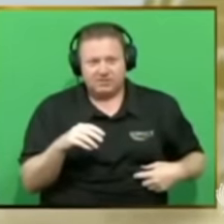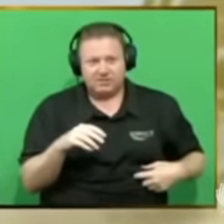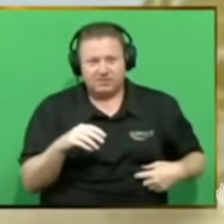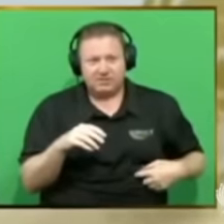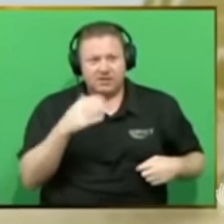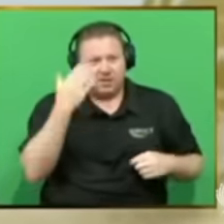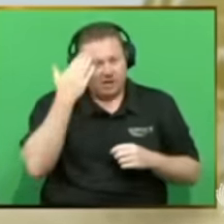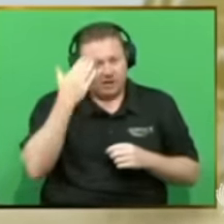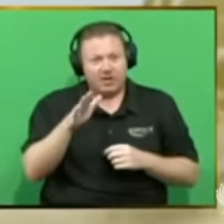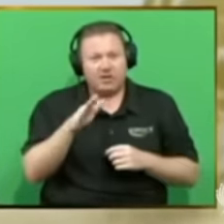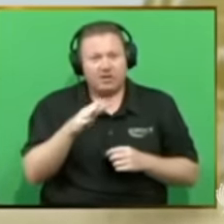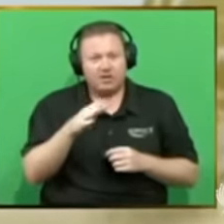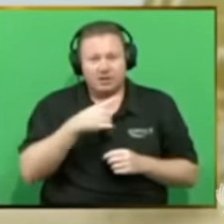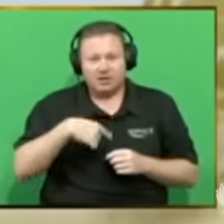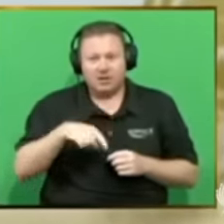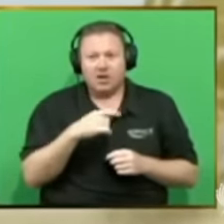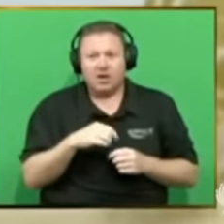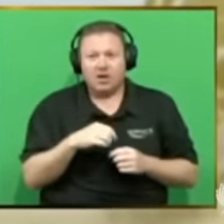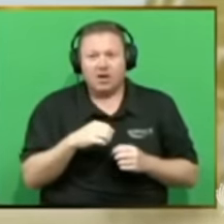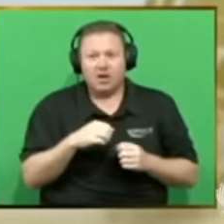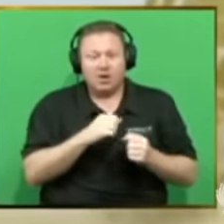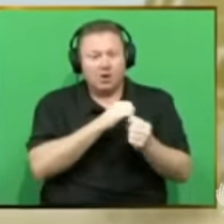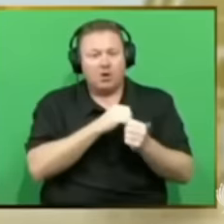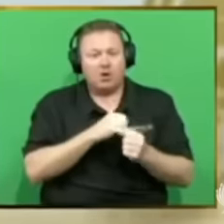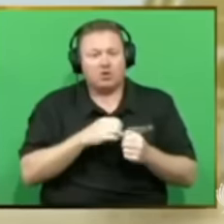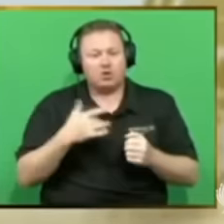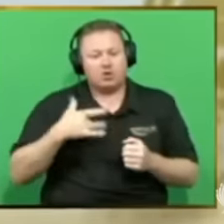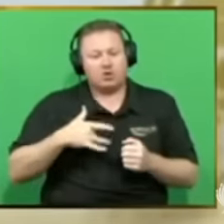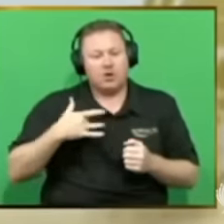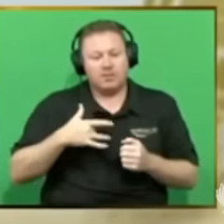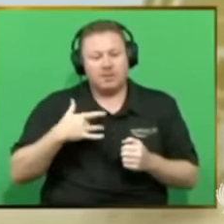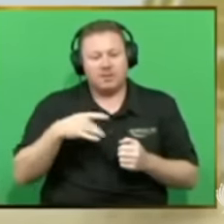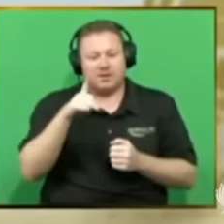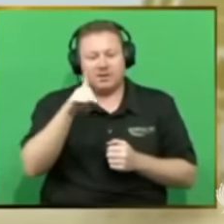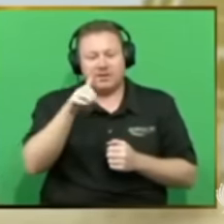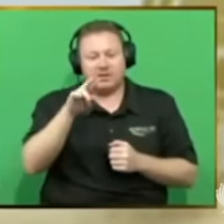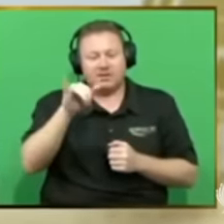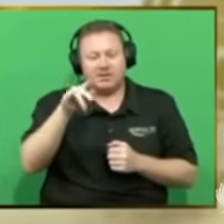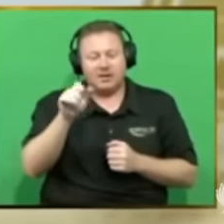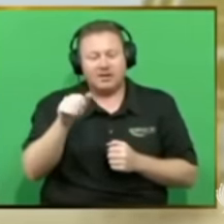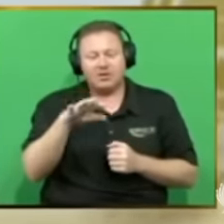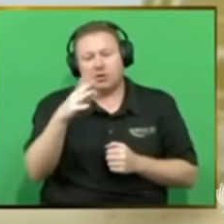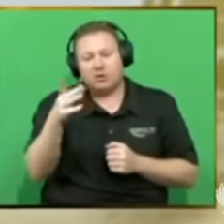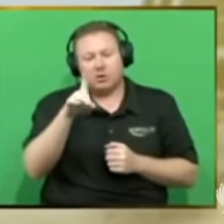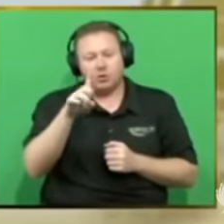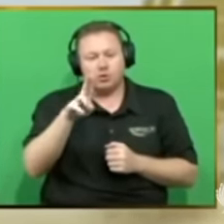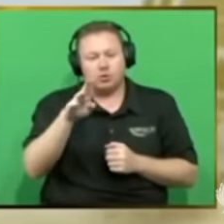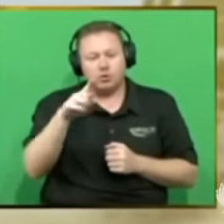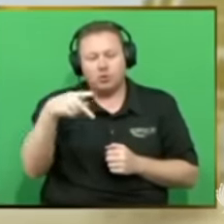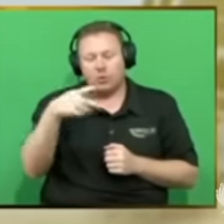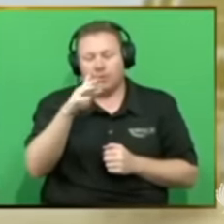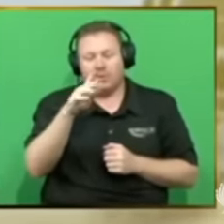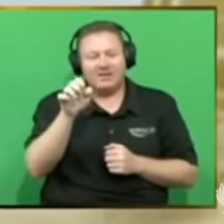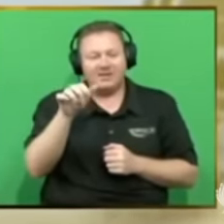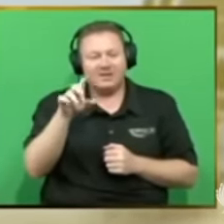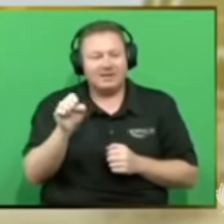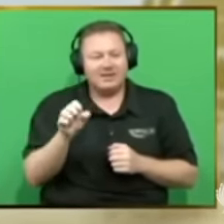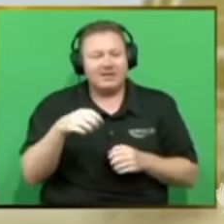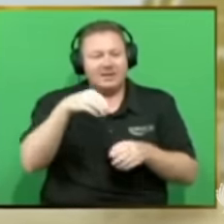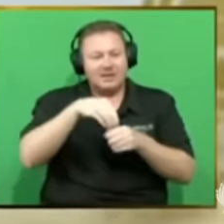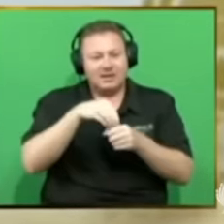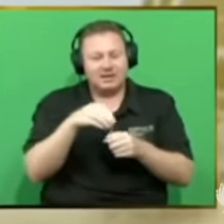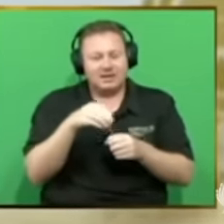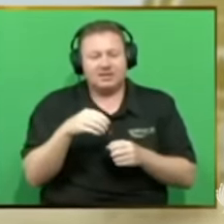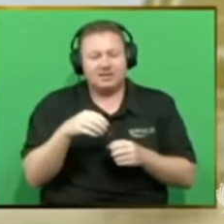tijdens zijn toespraak. Meneer die president, Driekus bly 'n Suid-Afrikaner, selfs al ondersteun hy nie die korrupte ANC